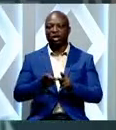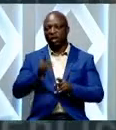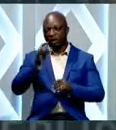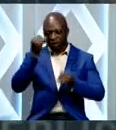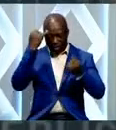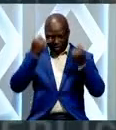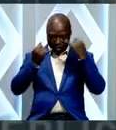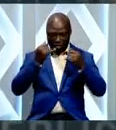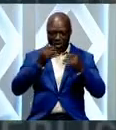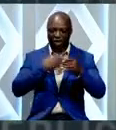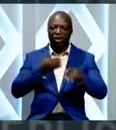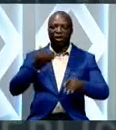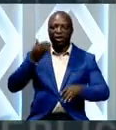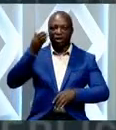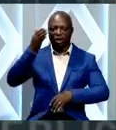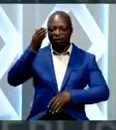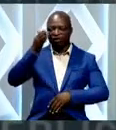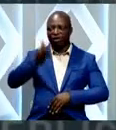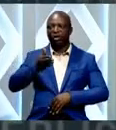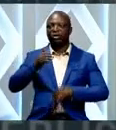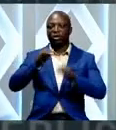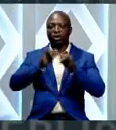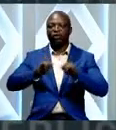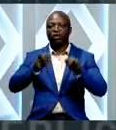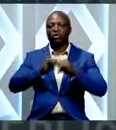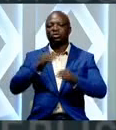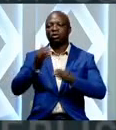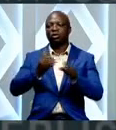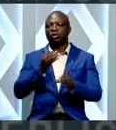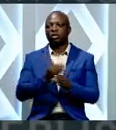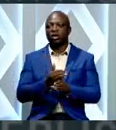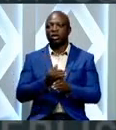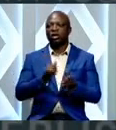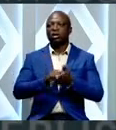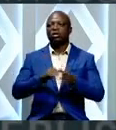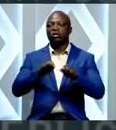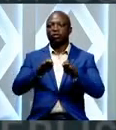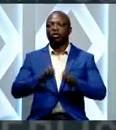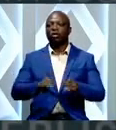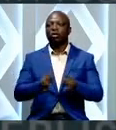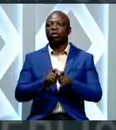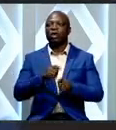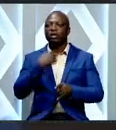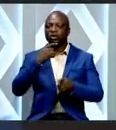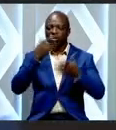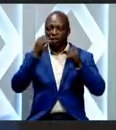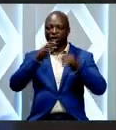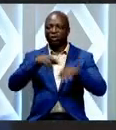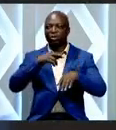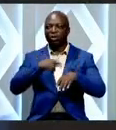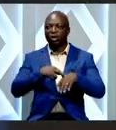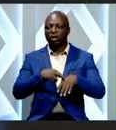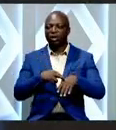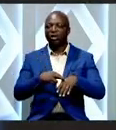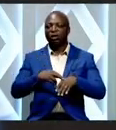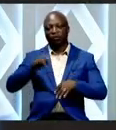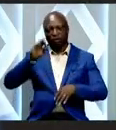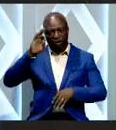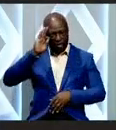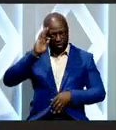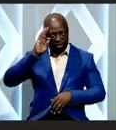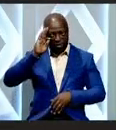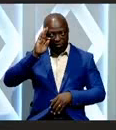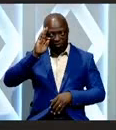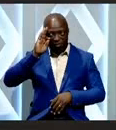l'innovation et l'avenir de l'infrastructure du continent. Ce forum, comme l'a dit le président de la République, Faure Essosim Nanya